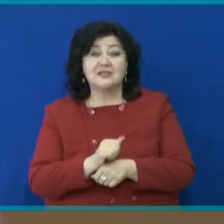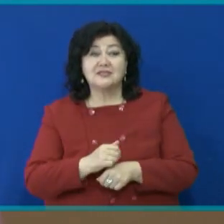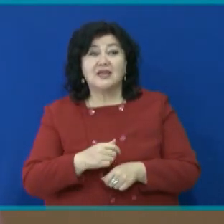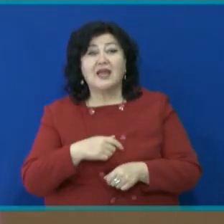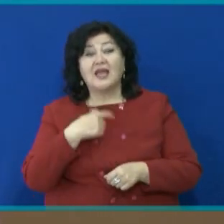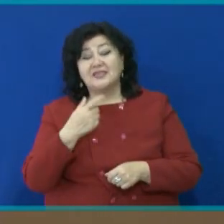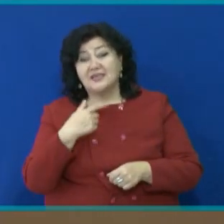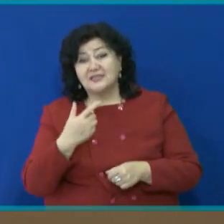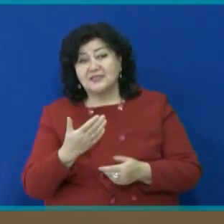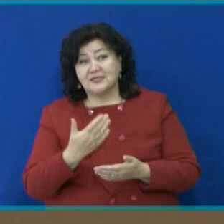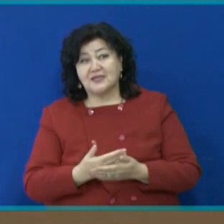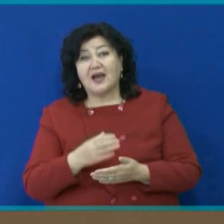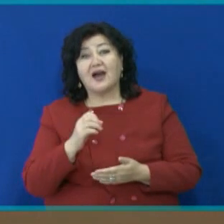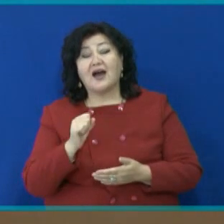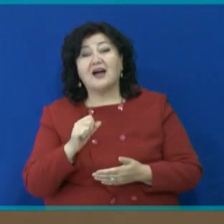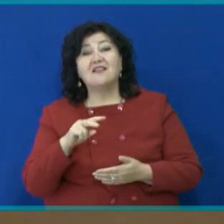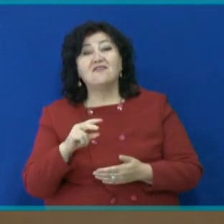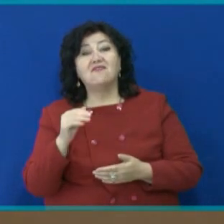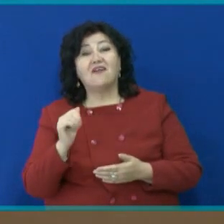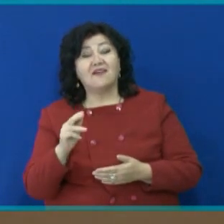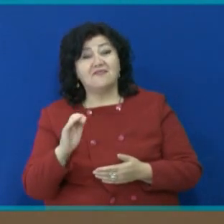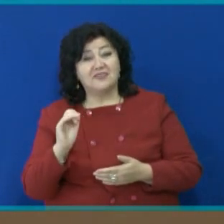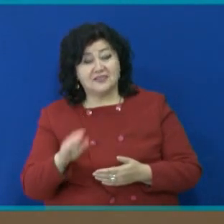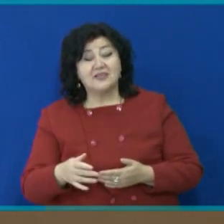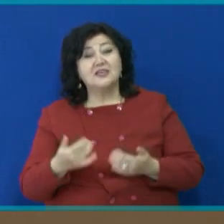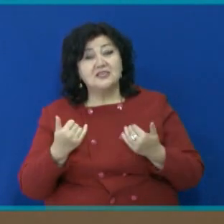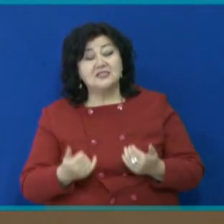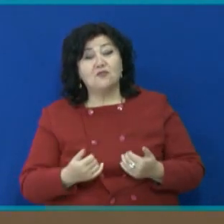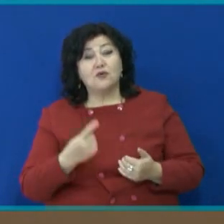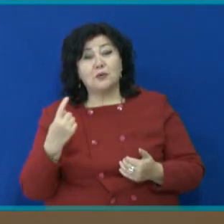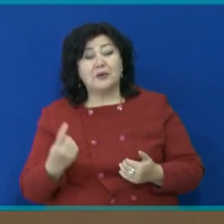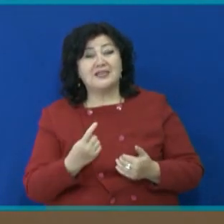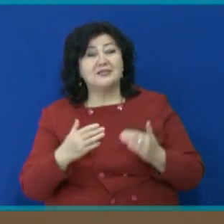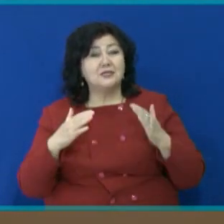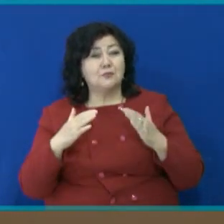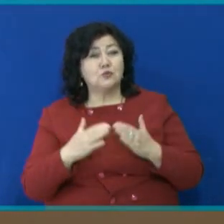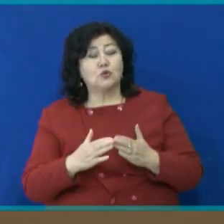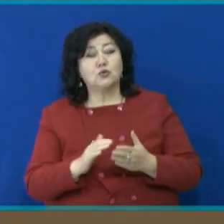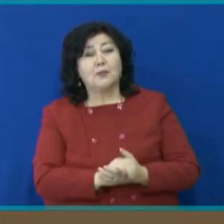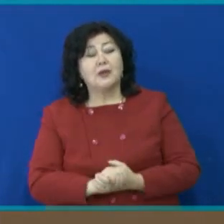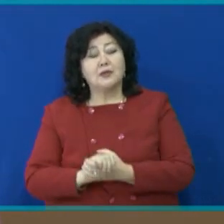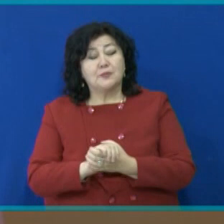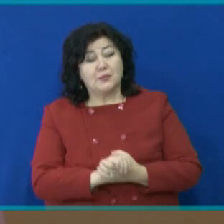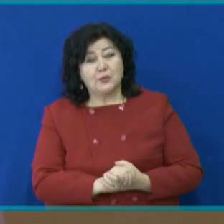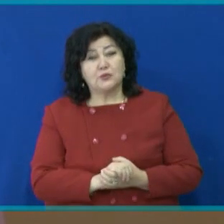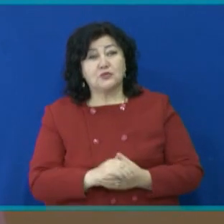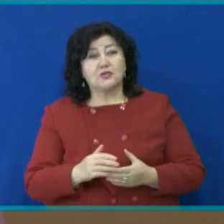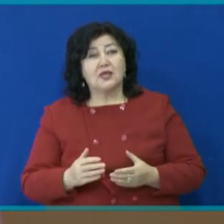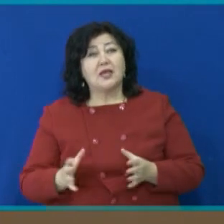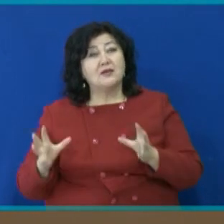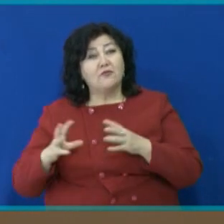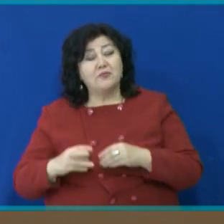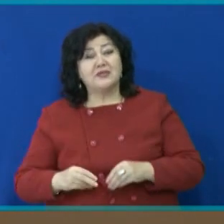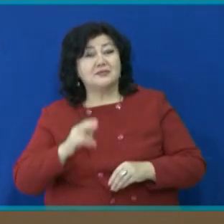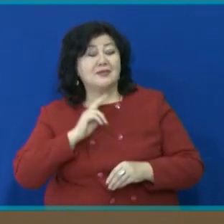негізгі болмысы ол тіл ғой. Сондықтан да бүгінде бір шаңырақ астында тату-тәтті бірлікте жасампаздықта еңбек